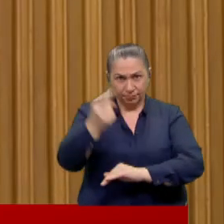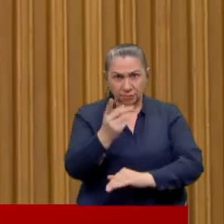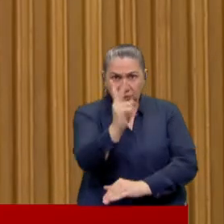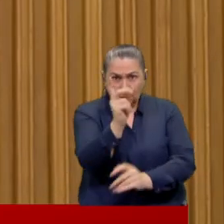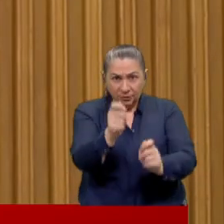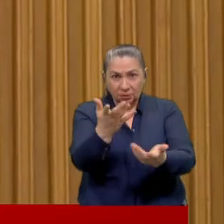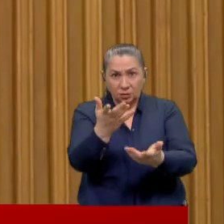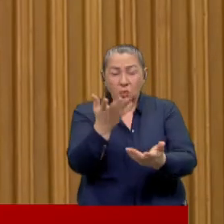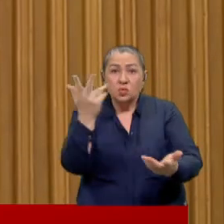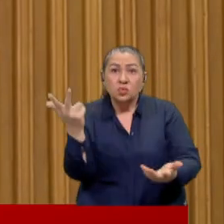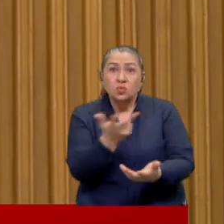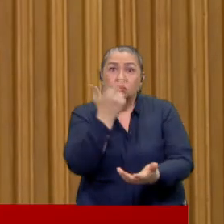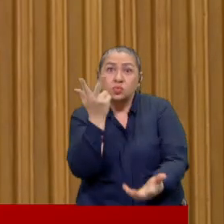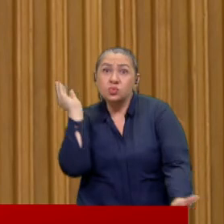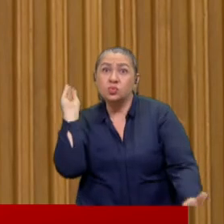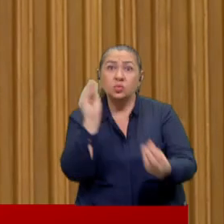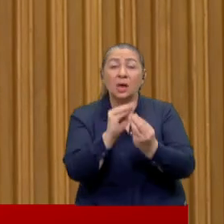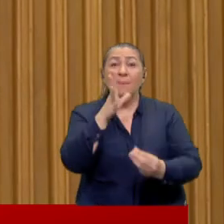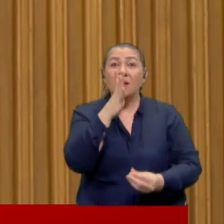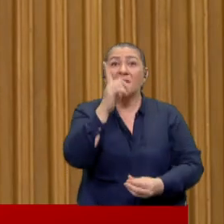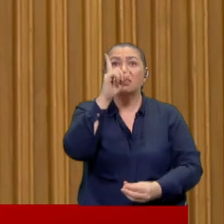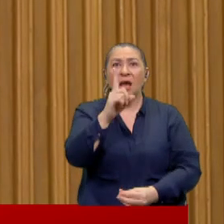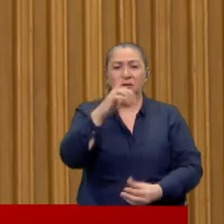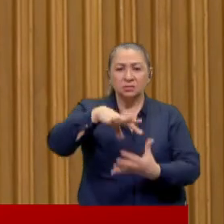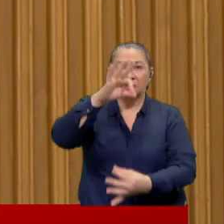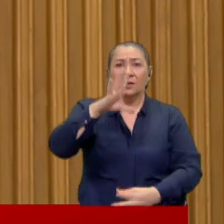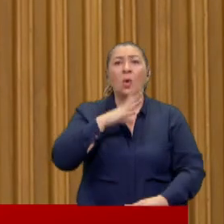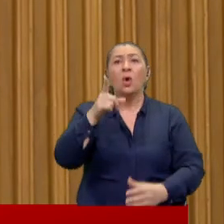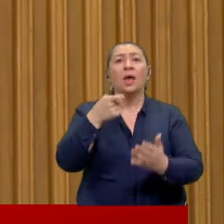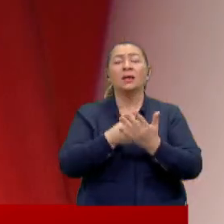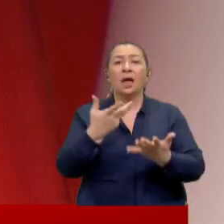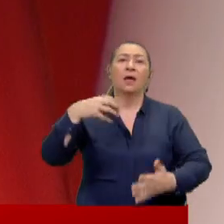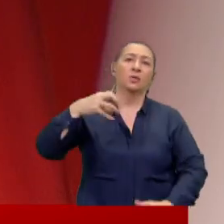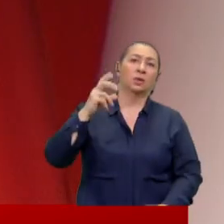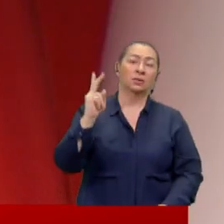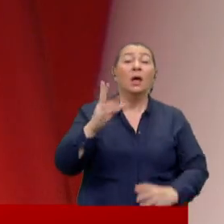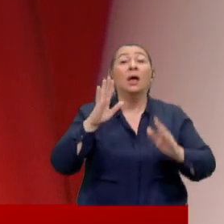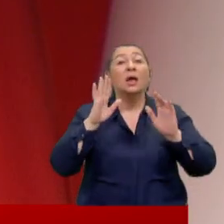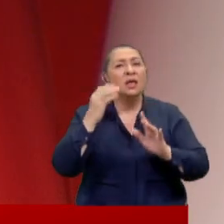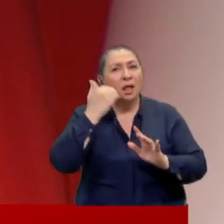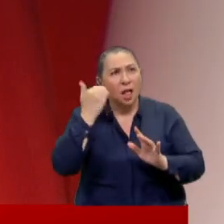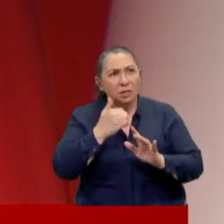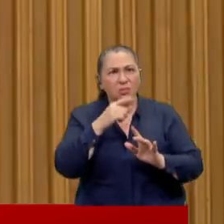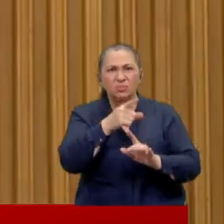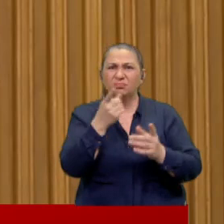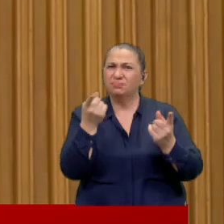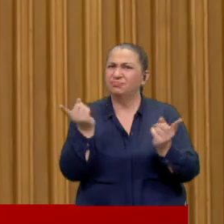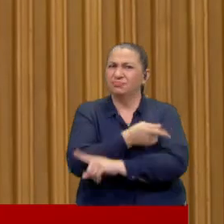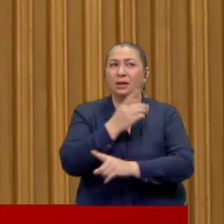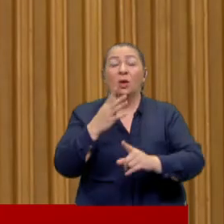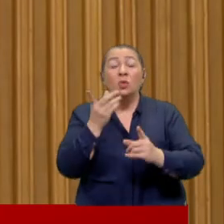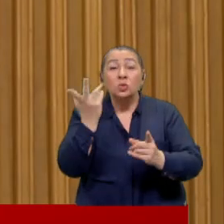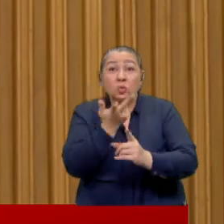sen yaptın faiz fiyatı bilinen tek faktörü vardır Onun adı da Erdoğan yalan bunlarda biri bir falan